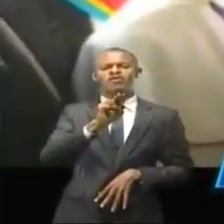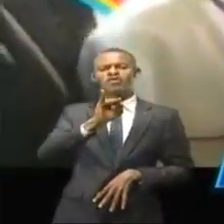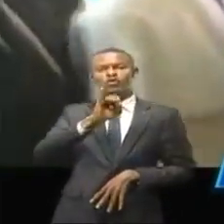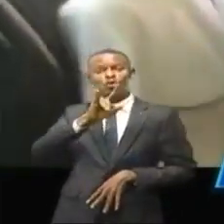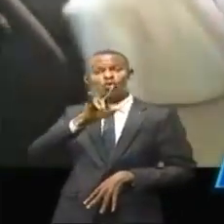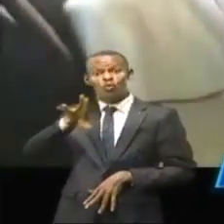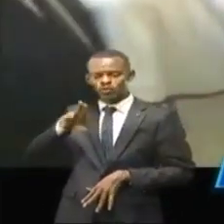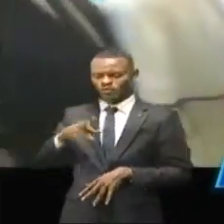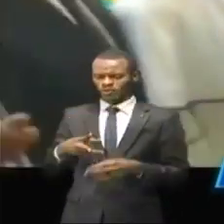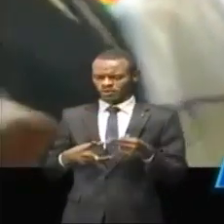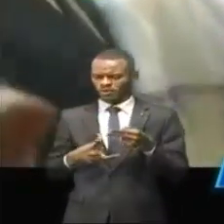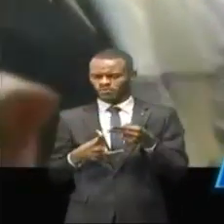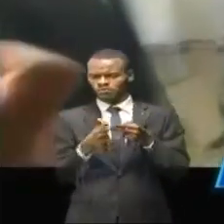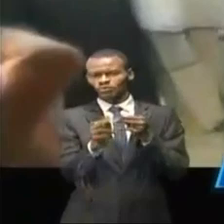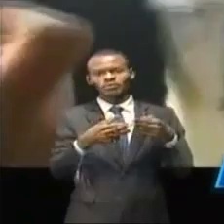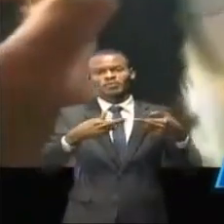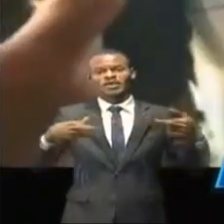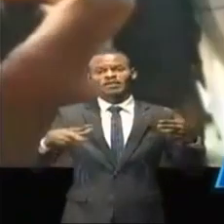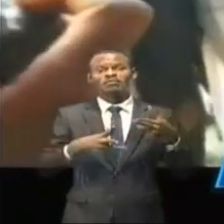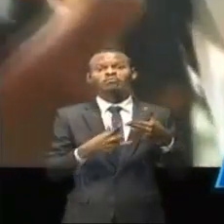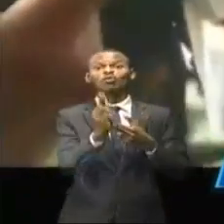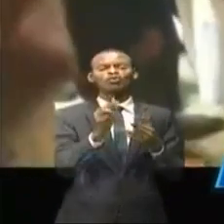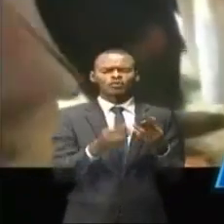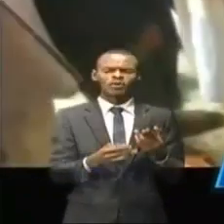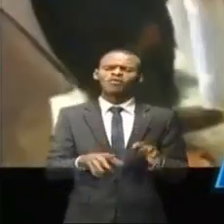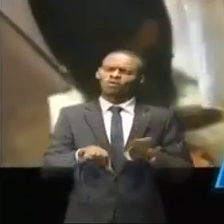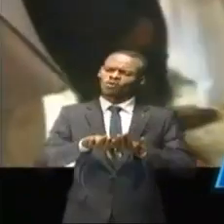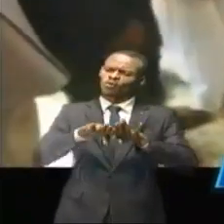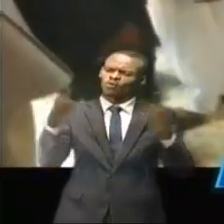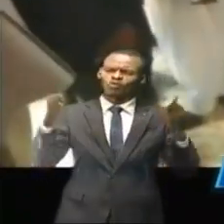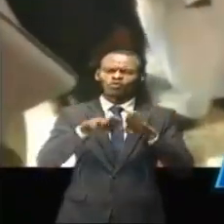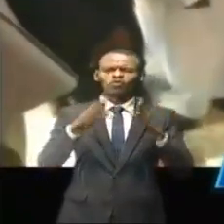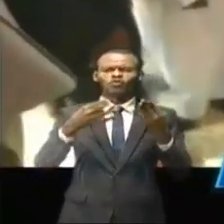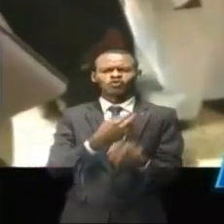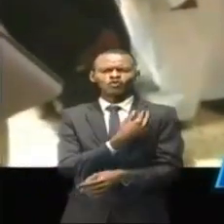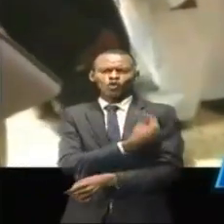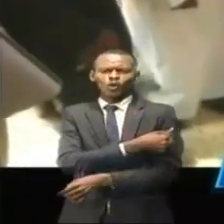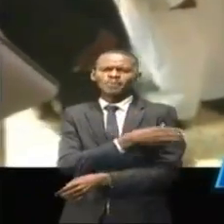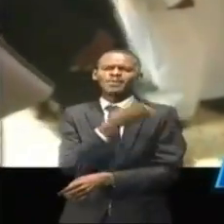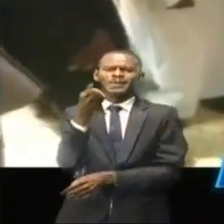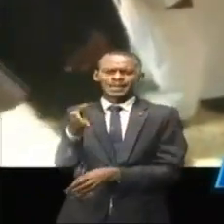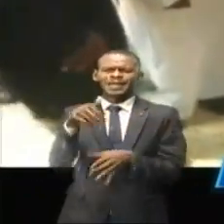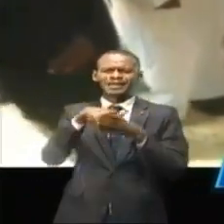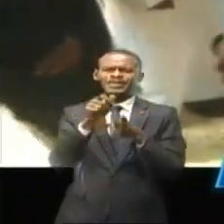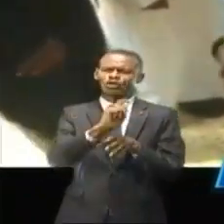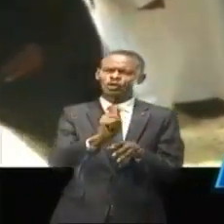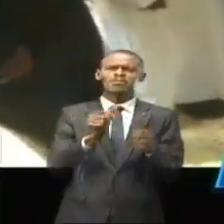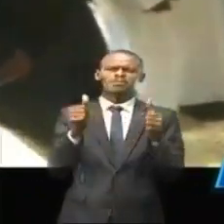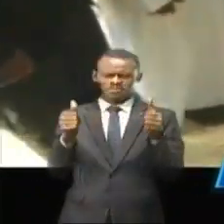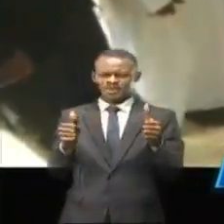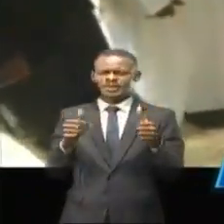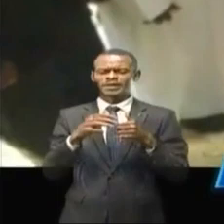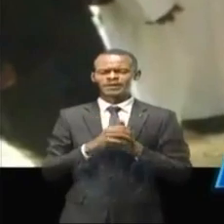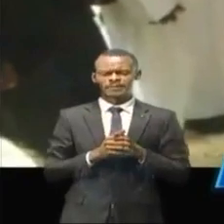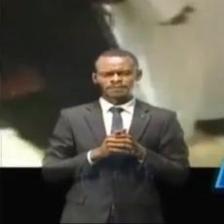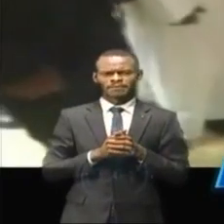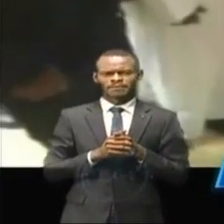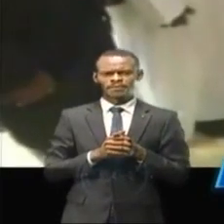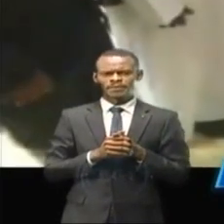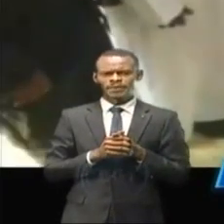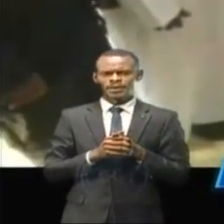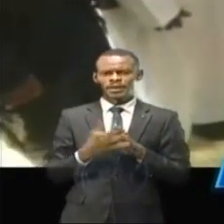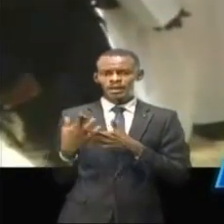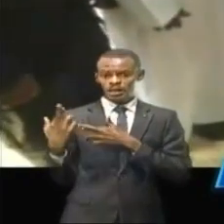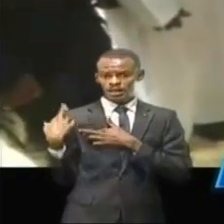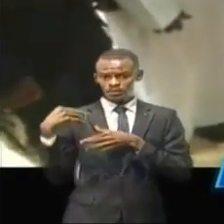du ruban pour la mise en service au grand bonheur de la population de cette contrée. Félicien Kiwai a invité les utilisateurs à en